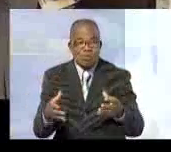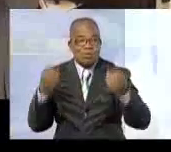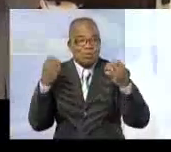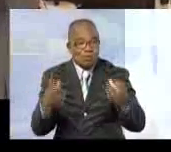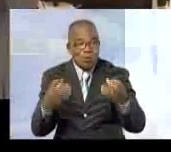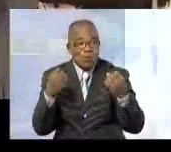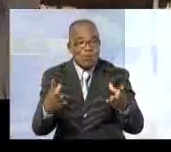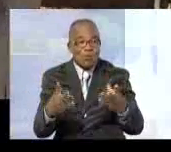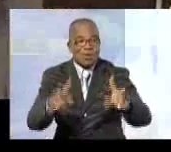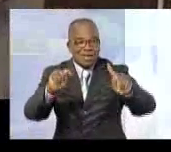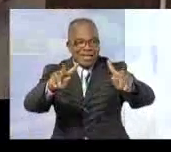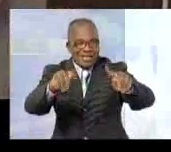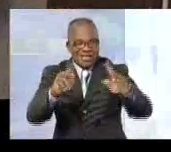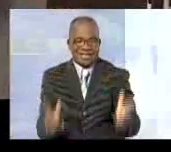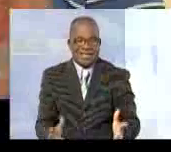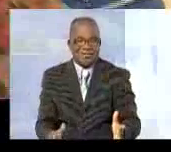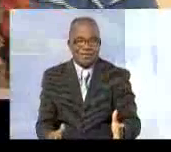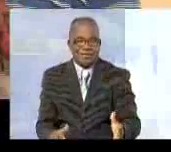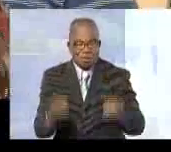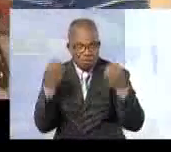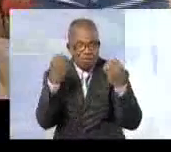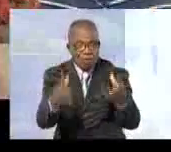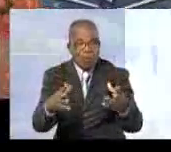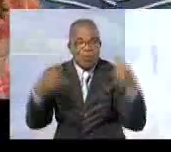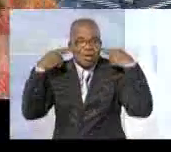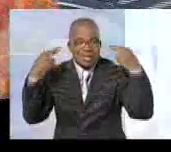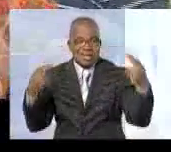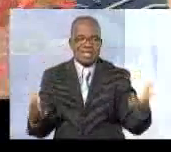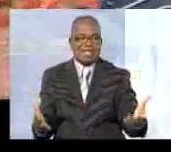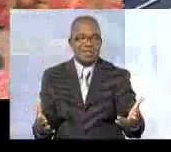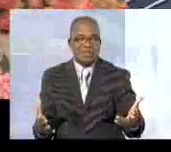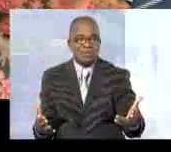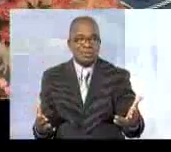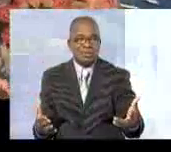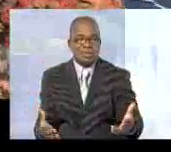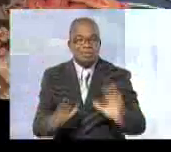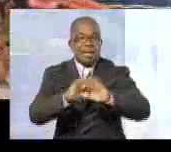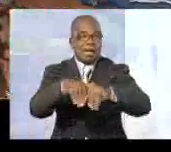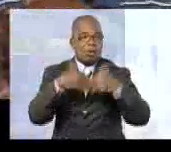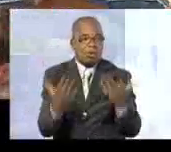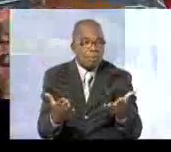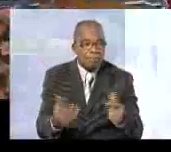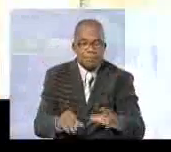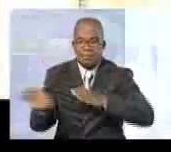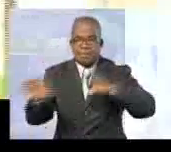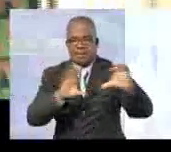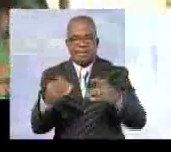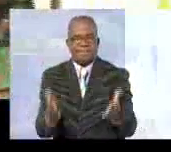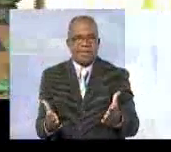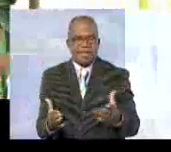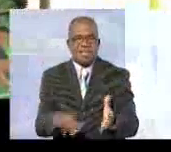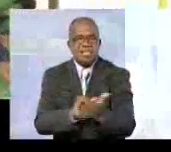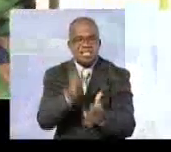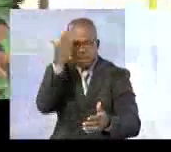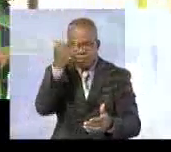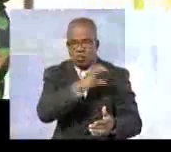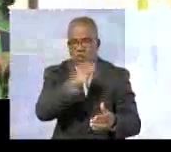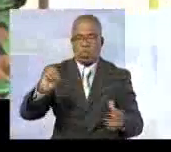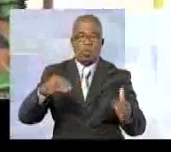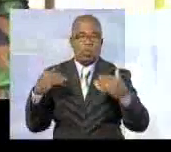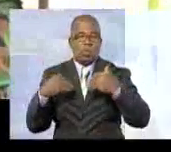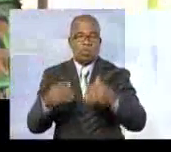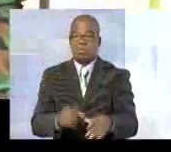séminaire qui va s'étendre sur 72 heures. À l'orée de l'ouverture de l'espace audiovisuel ivoirien, il est question de reconquérir et